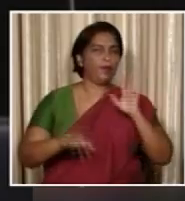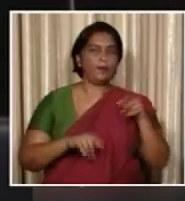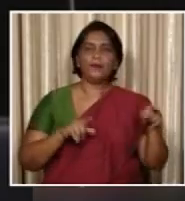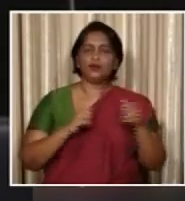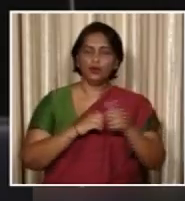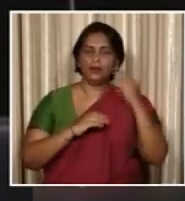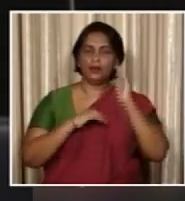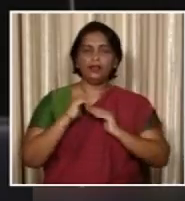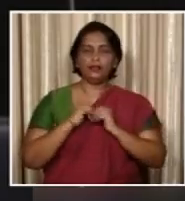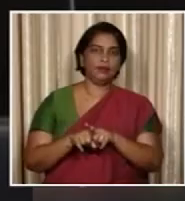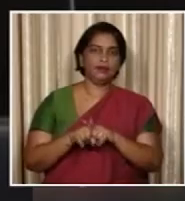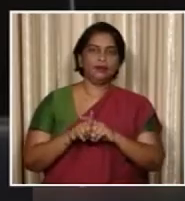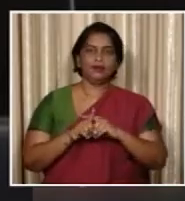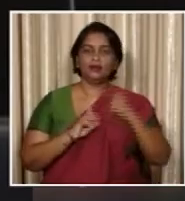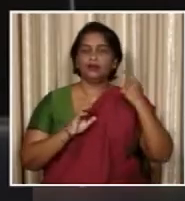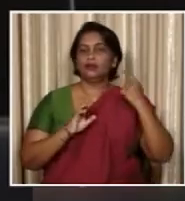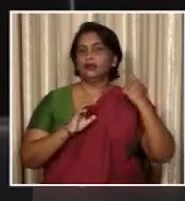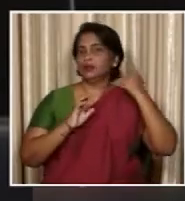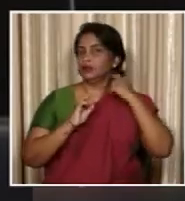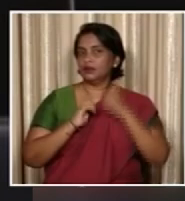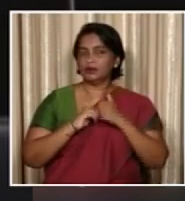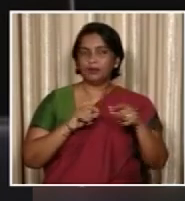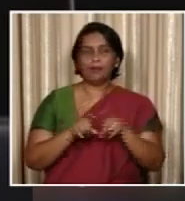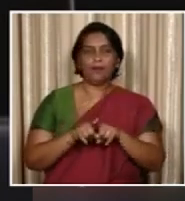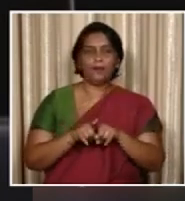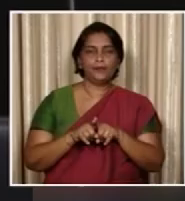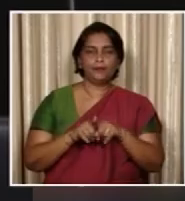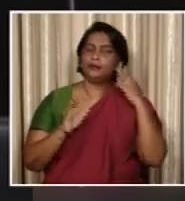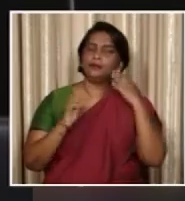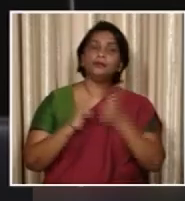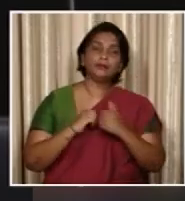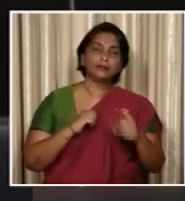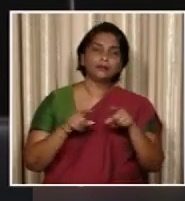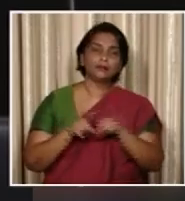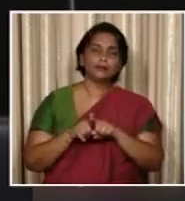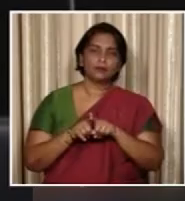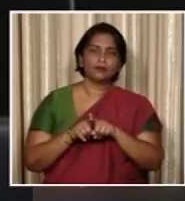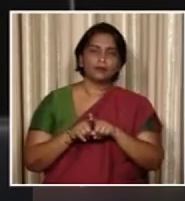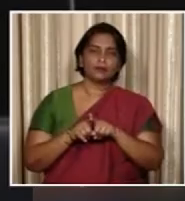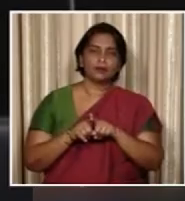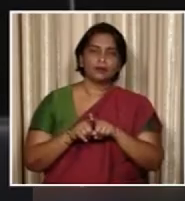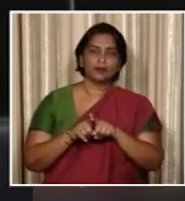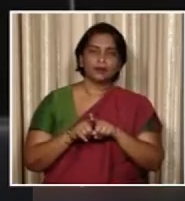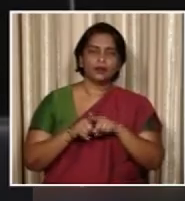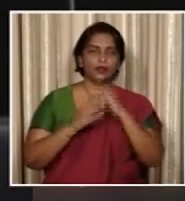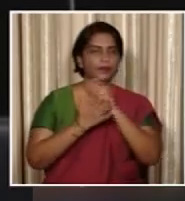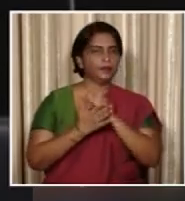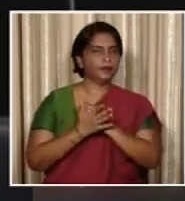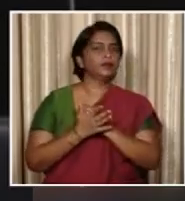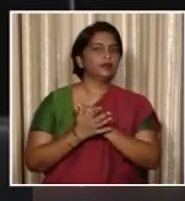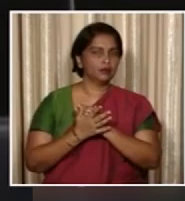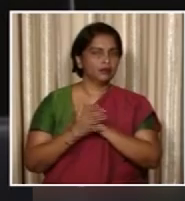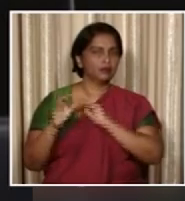දැන් සංචාරකයන් තමන්ගේ අනිකුත් සමාජ මාධ්‍ය හරහා දැන් මේ රටේ මේ රටට